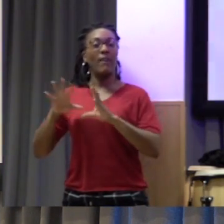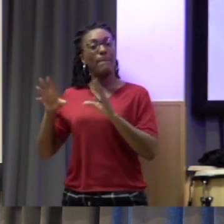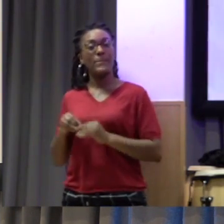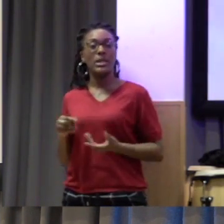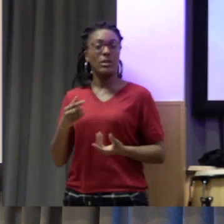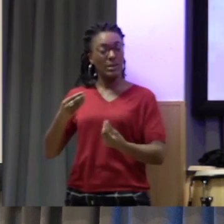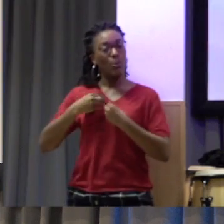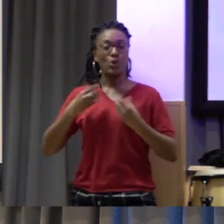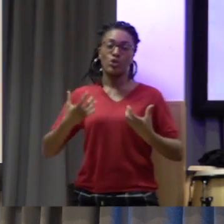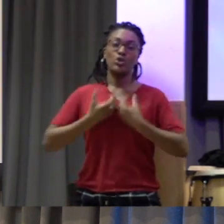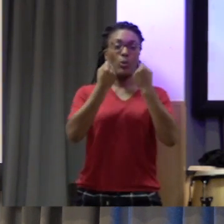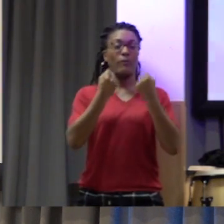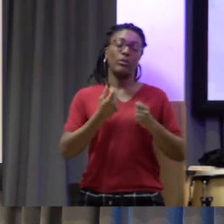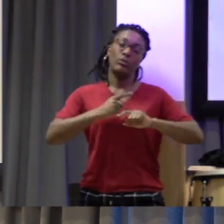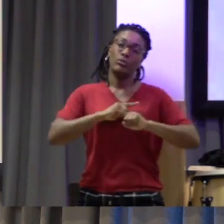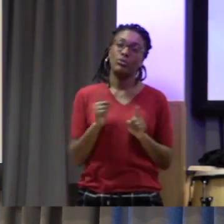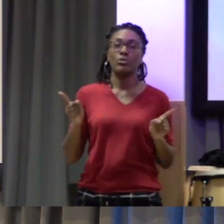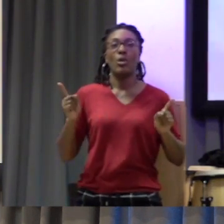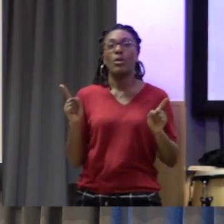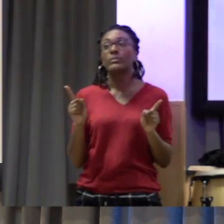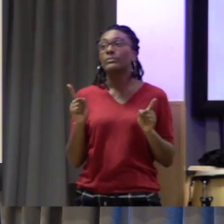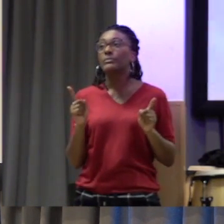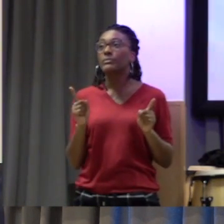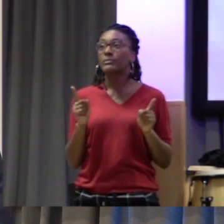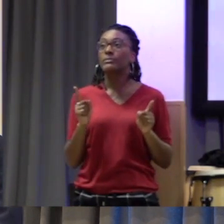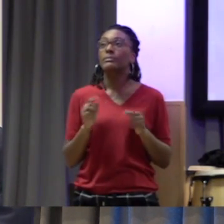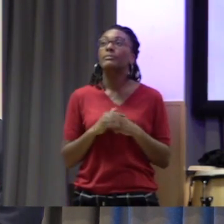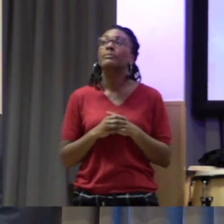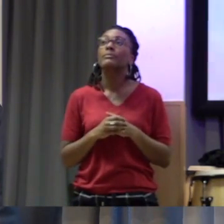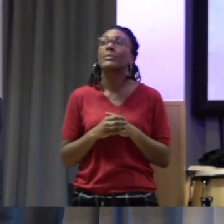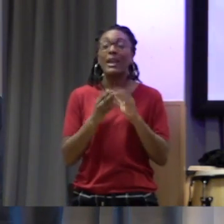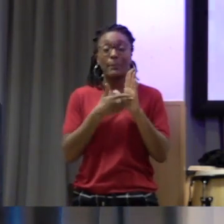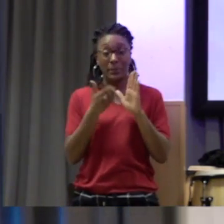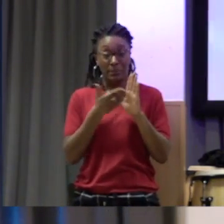pas non plus le salut. La parole de Dieu nous souligne